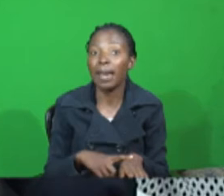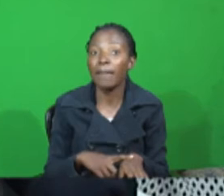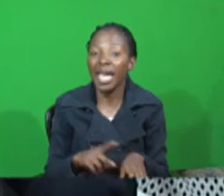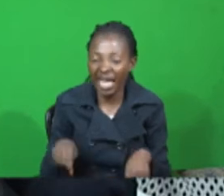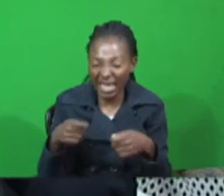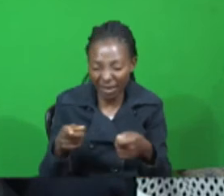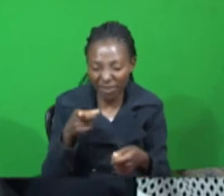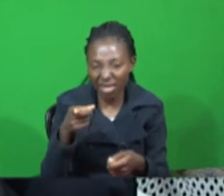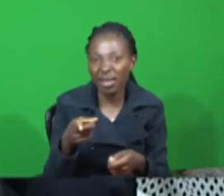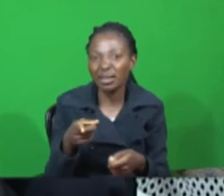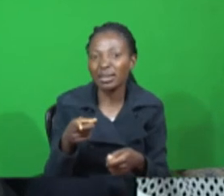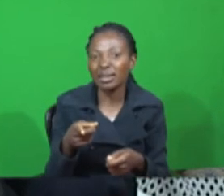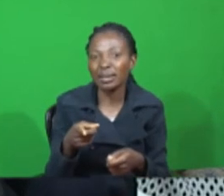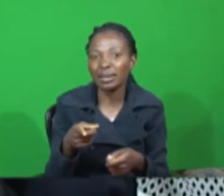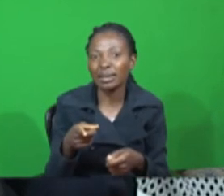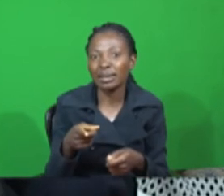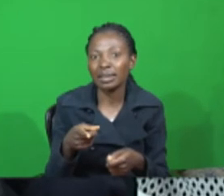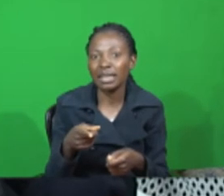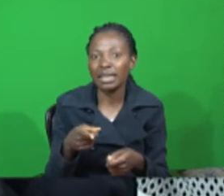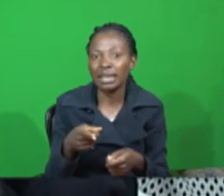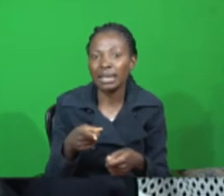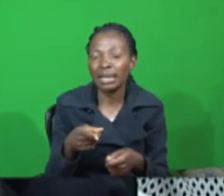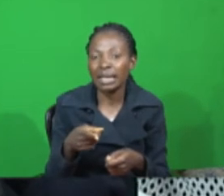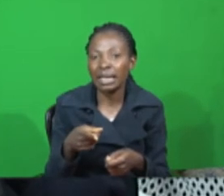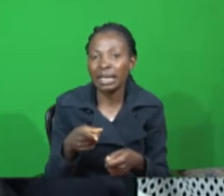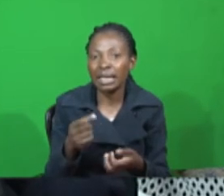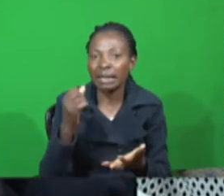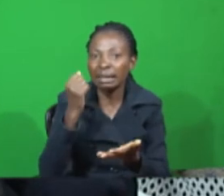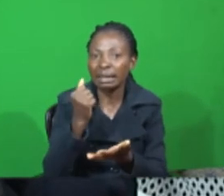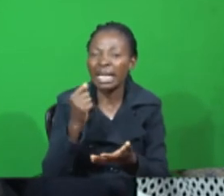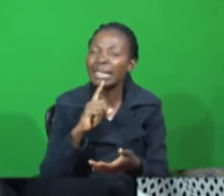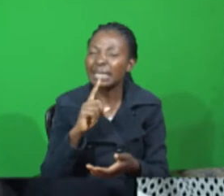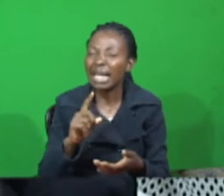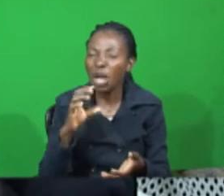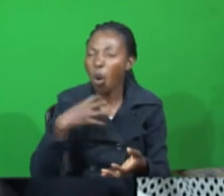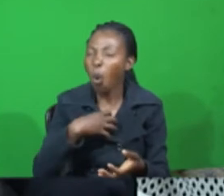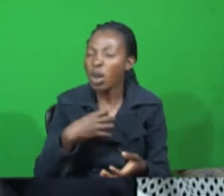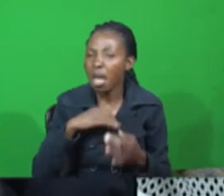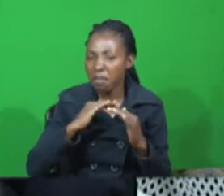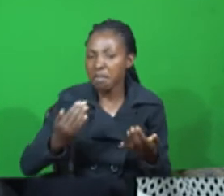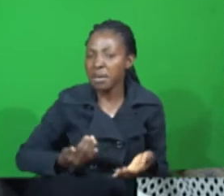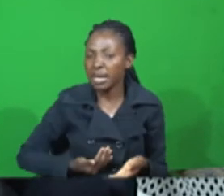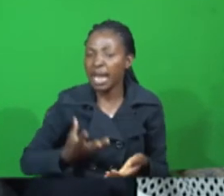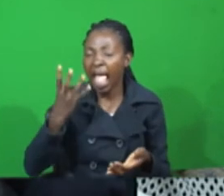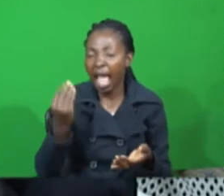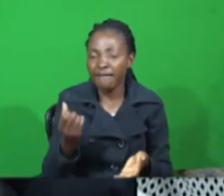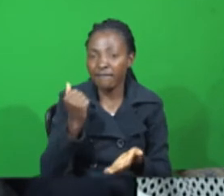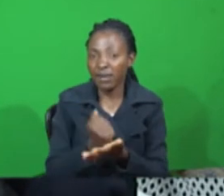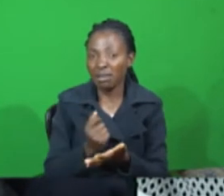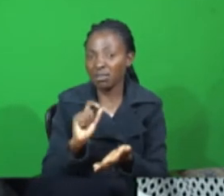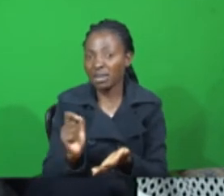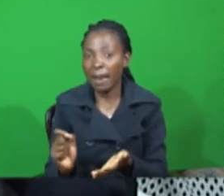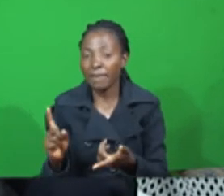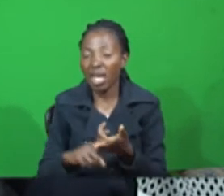andipa zvinhu. Pakazara vanhu mani. Zvikanzi andipa zvinhu. Ati muridzwe pamiri pandinapo ndiye muridzwe tsvimbo ine chimete